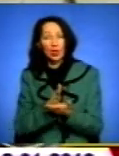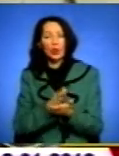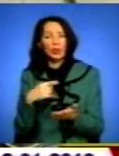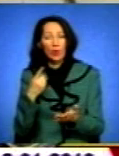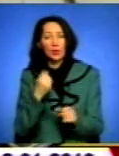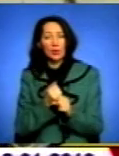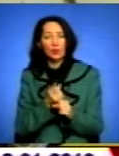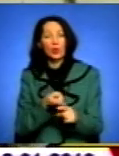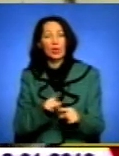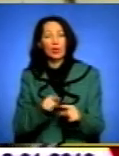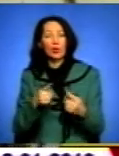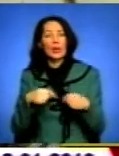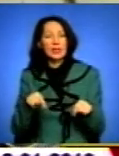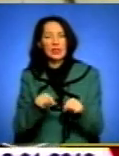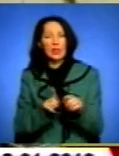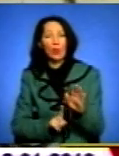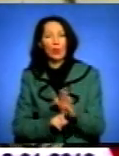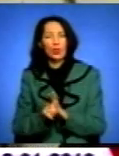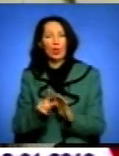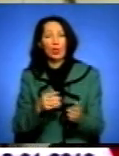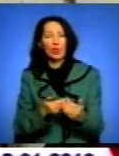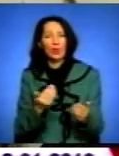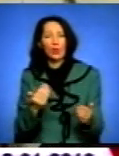працює на цю систему. Починаючи від